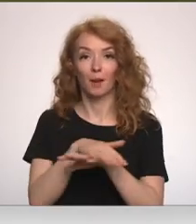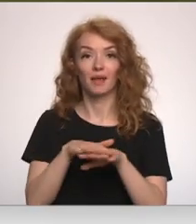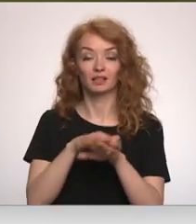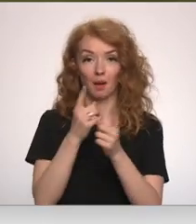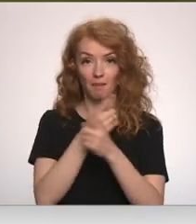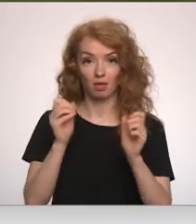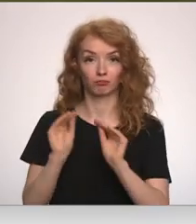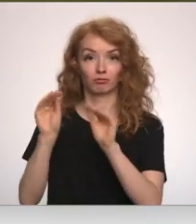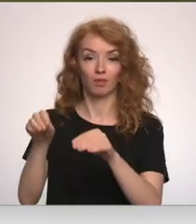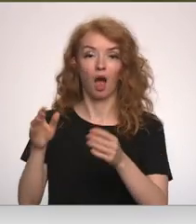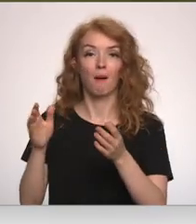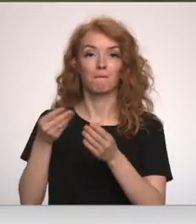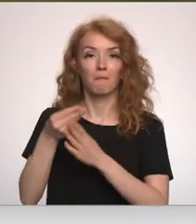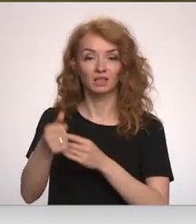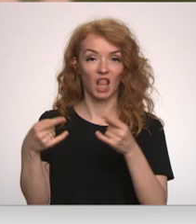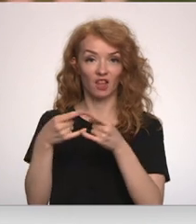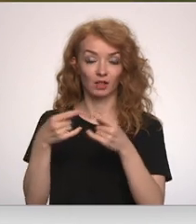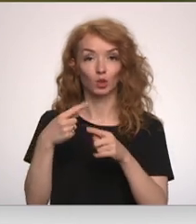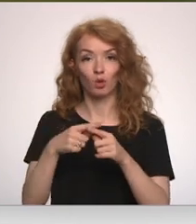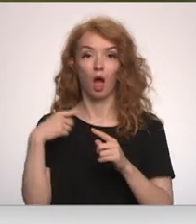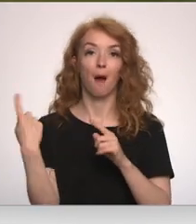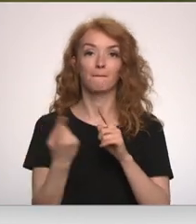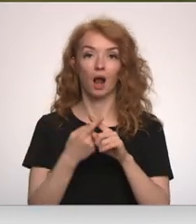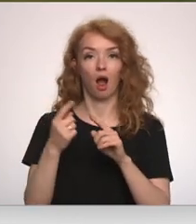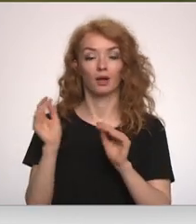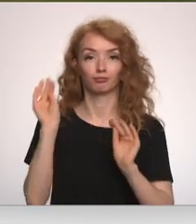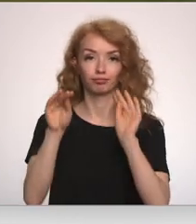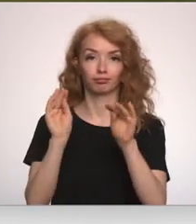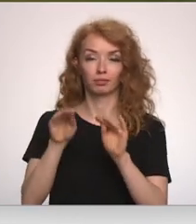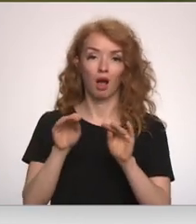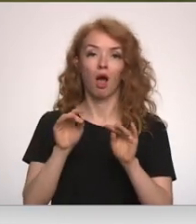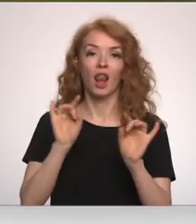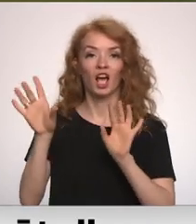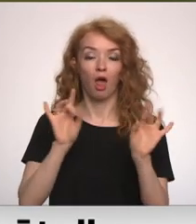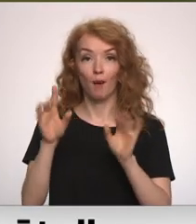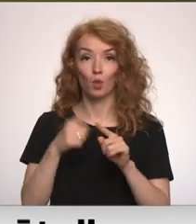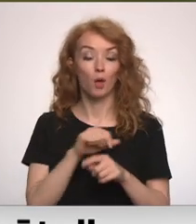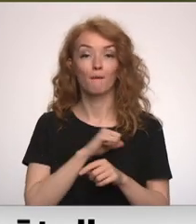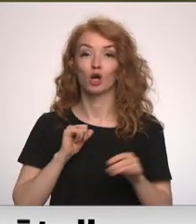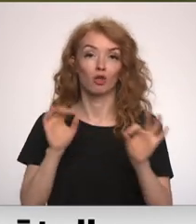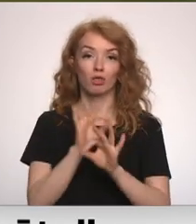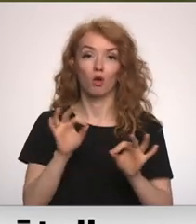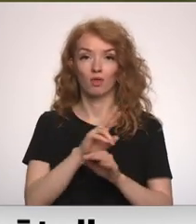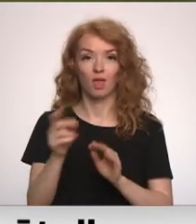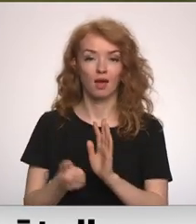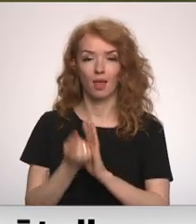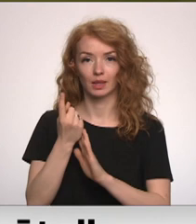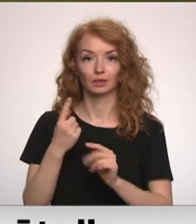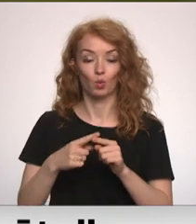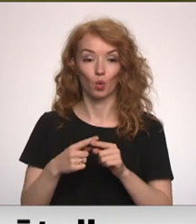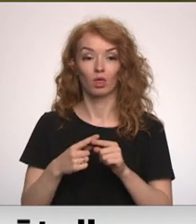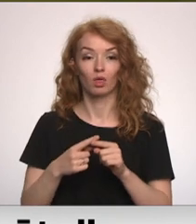ieliekam komerctelevīzijas kanālā viņu un apkārt aplipināsim televēkalus un paši neko būtībā neradīsim un